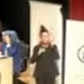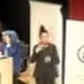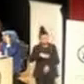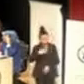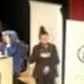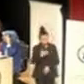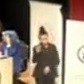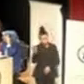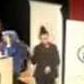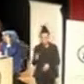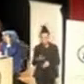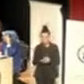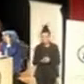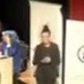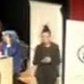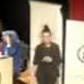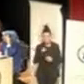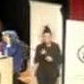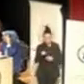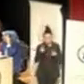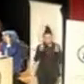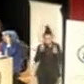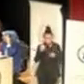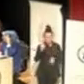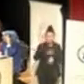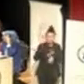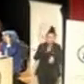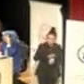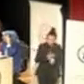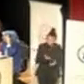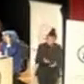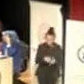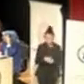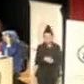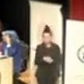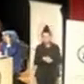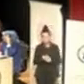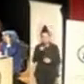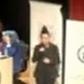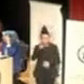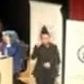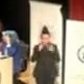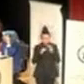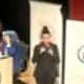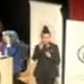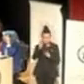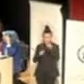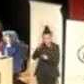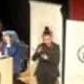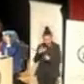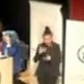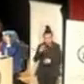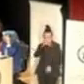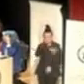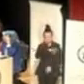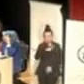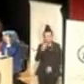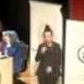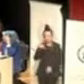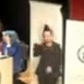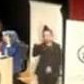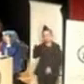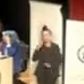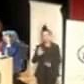merak ediyorlar. Bu konuda hassas davranıyorlar. Bunu öğrenmeye çalışan kişiler için de büyük bir katkı olacağını